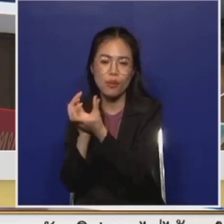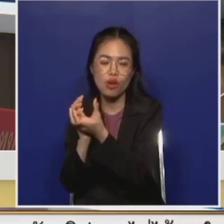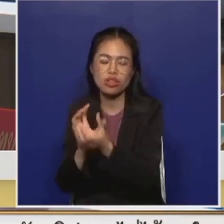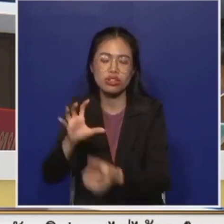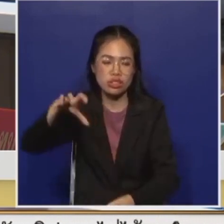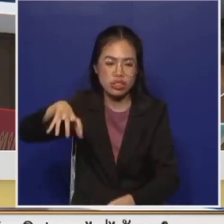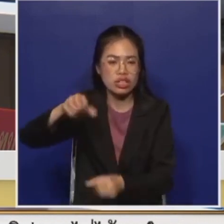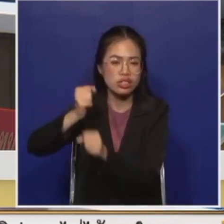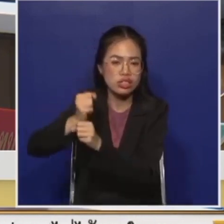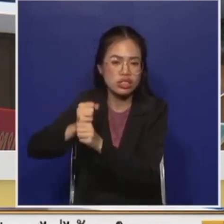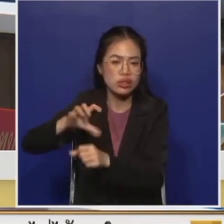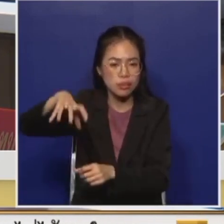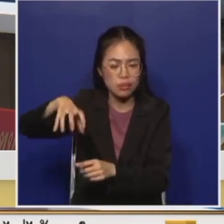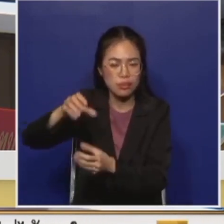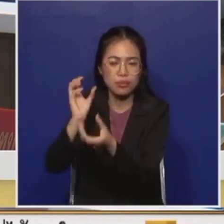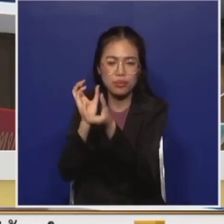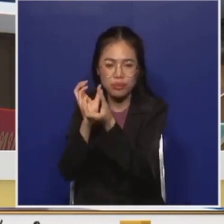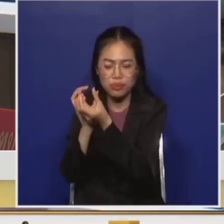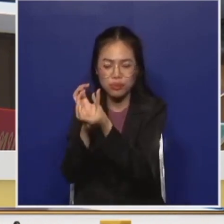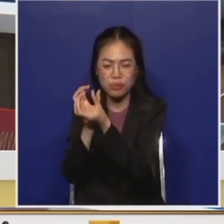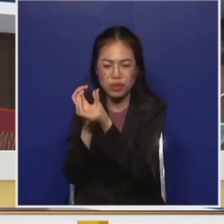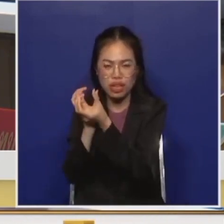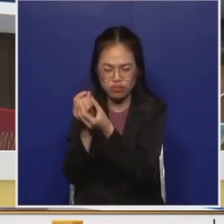แต่ Qual heating็เหมือนกับ dragonsทำนที่ปกติ